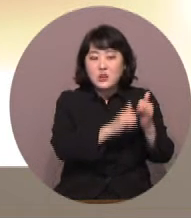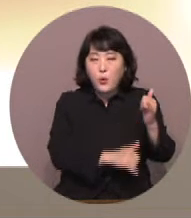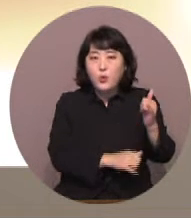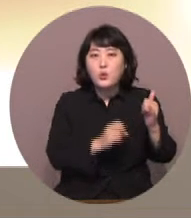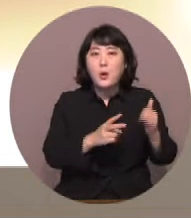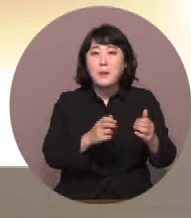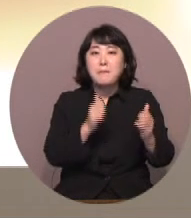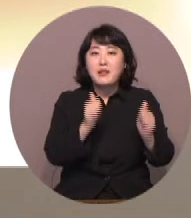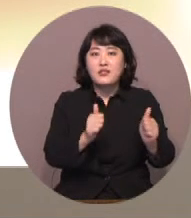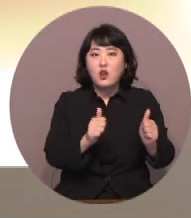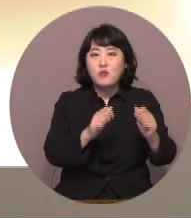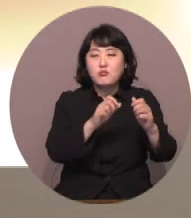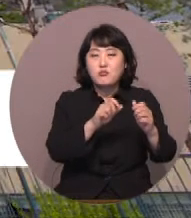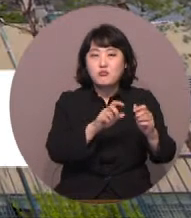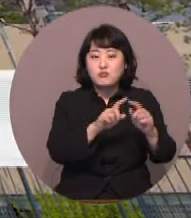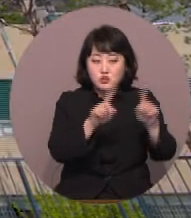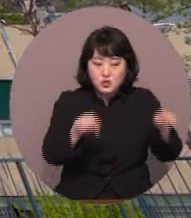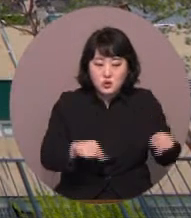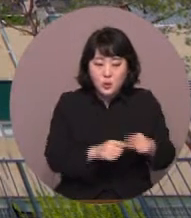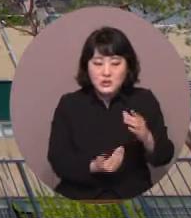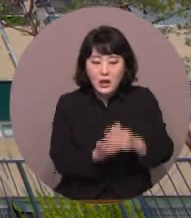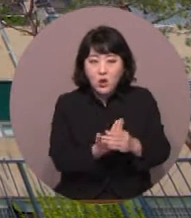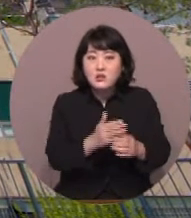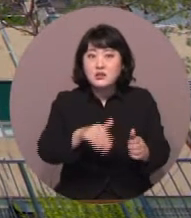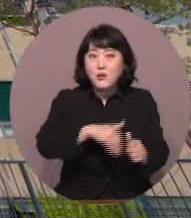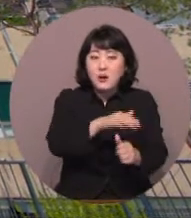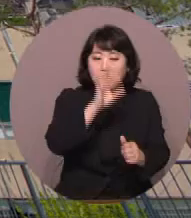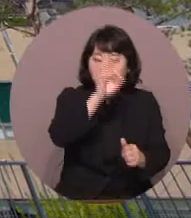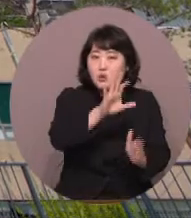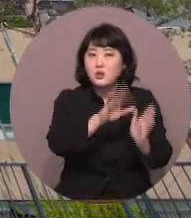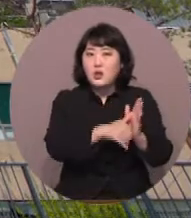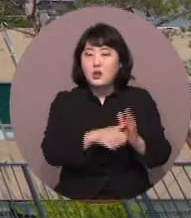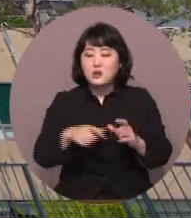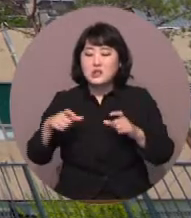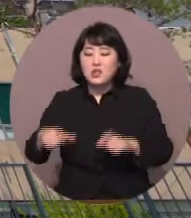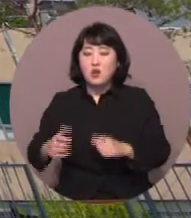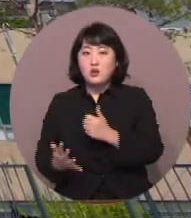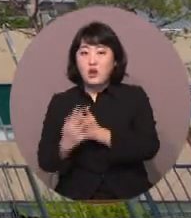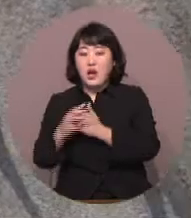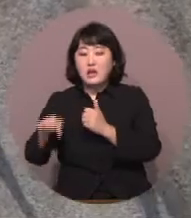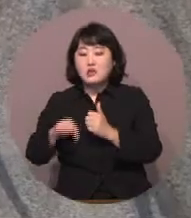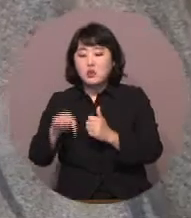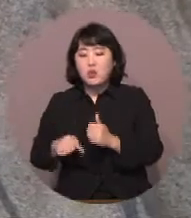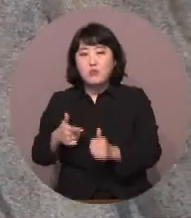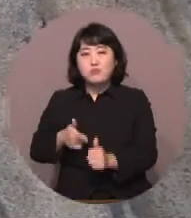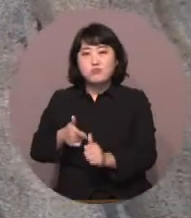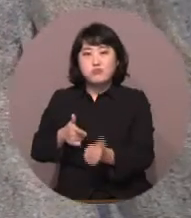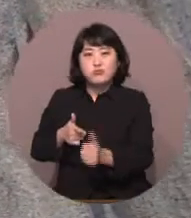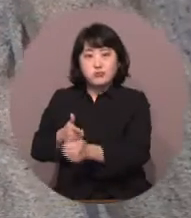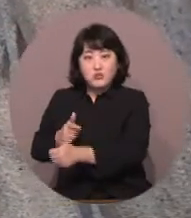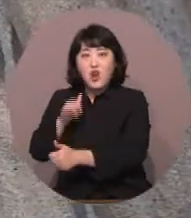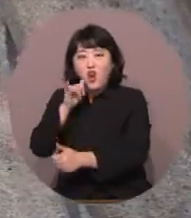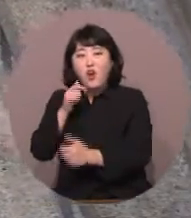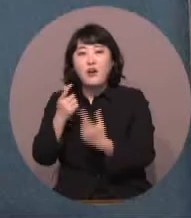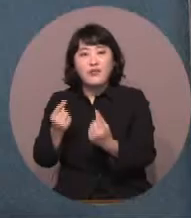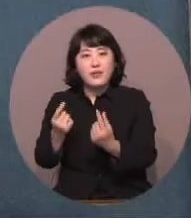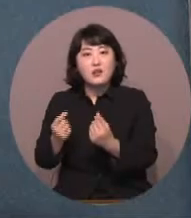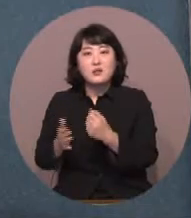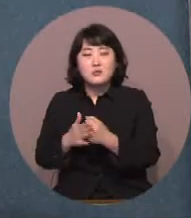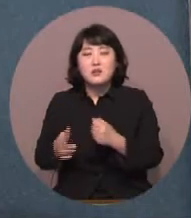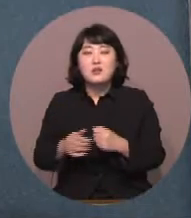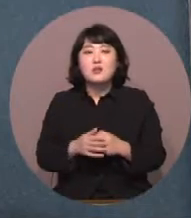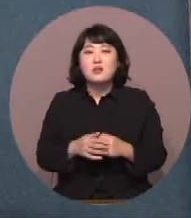판결문 발생 시기 등을 볼 때 지역 형무소에서 도 수감 중 응시생이 발생되었을 개연성이 있다고 판단돼 이번